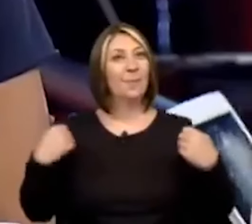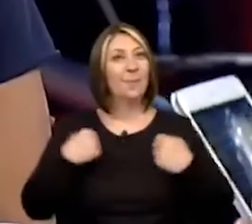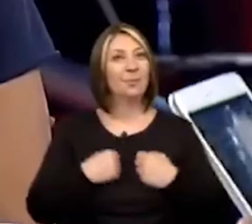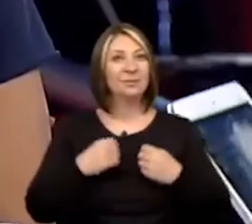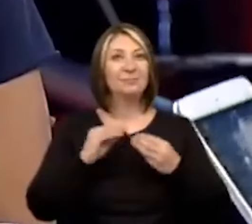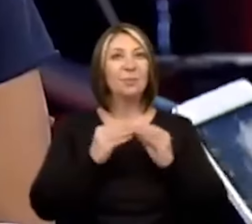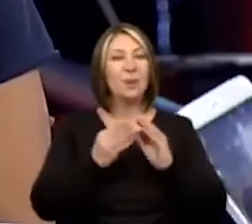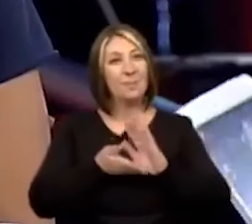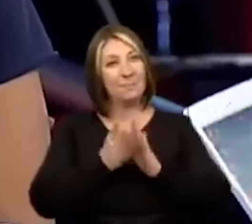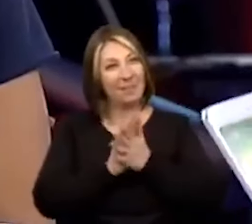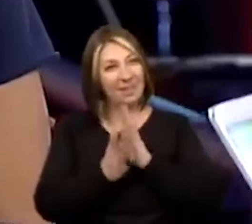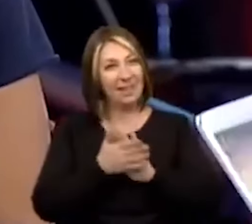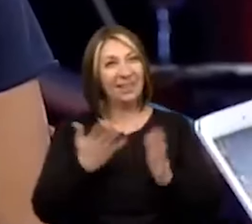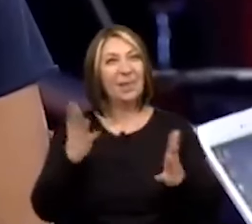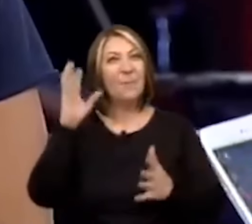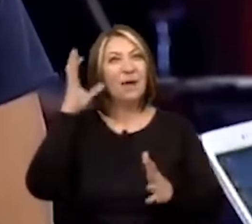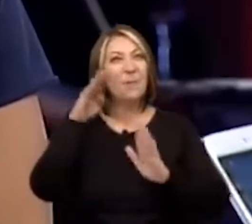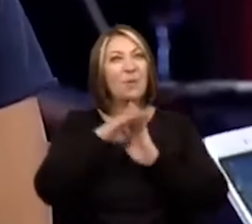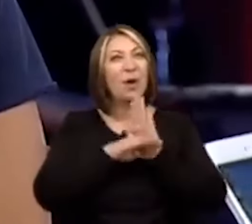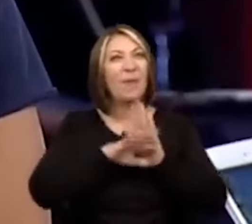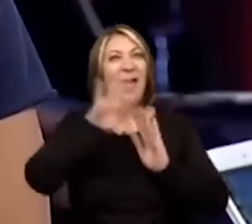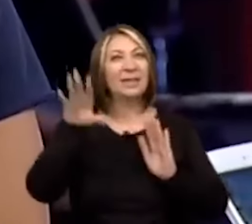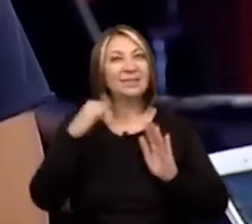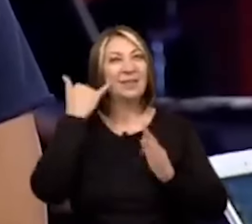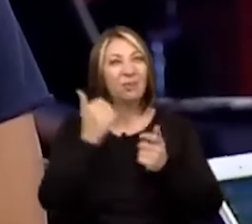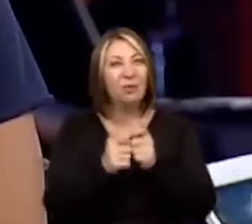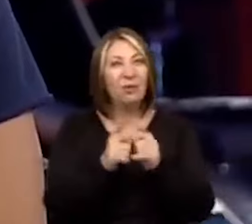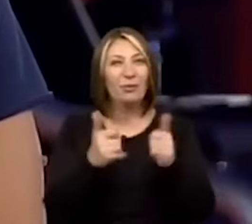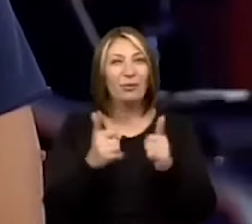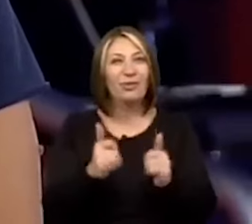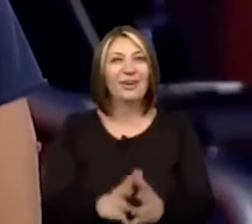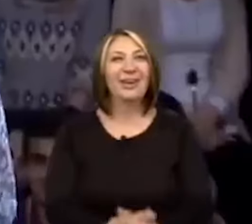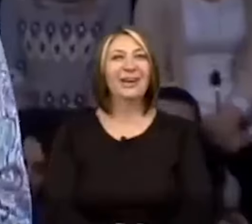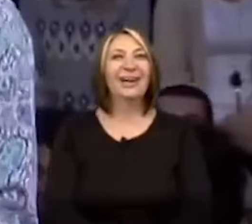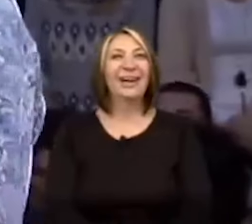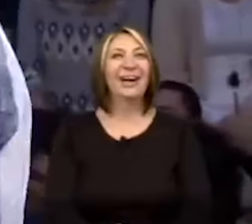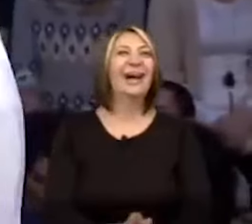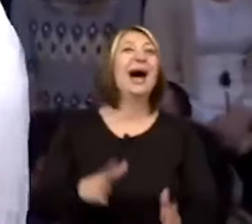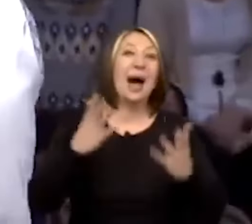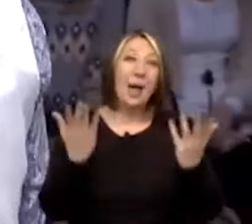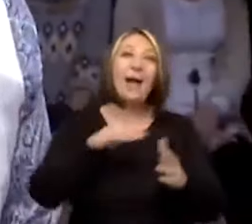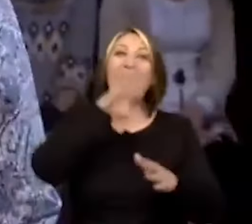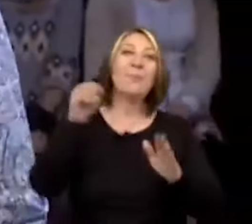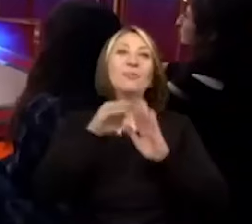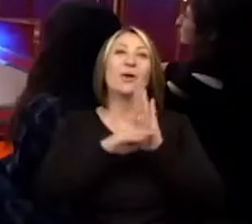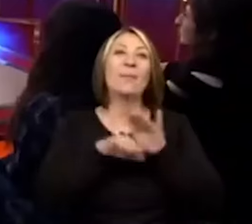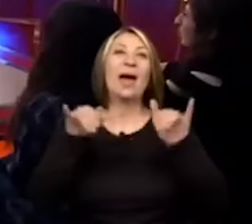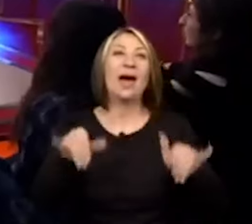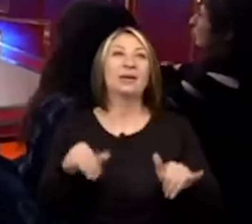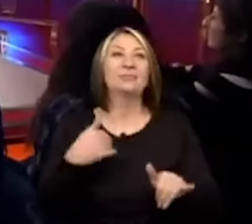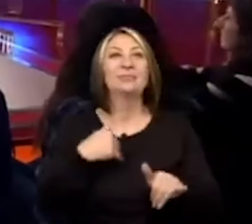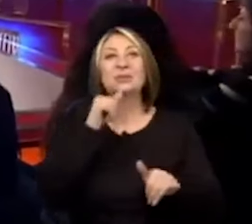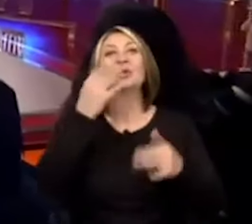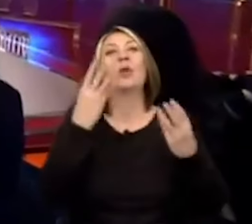Montla ilgili sıkıntıları attık. Ne manyak program demiş. Herkes telefonuyla oynuyor. Evet ama bütün programlarda herkes telefonuyla oynuyor.